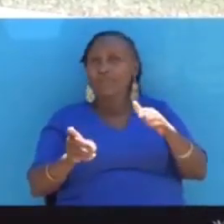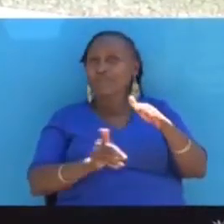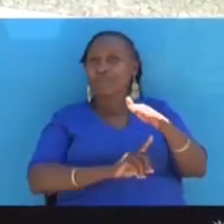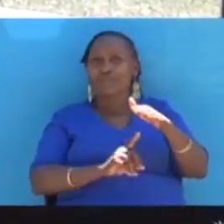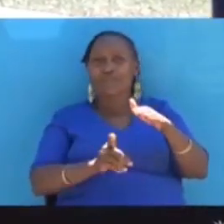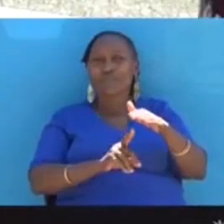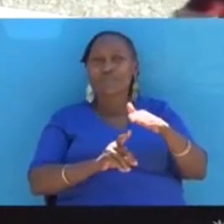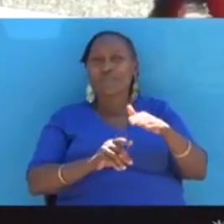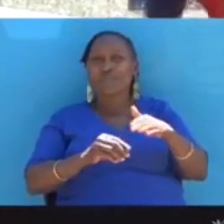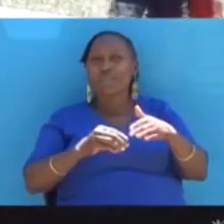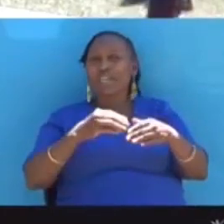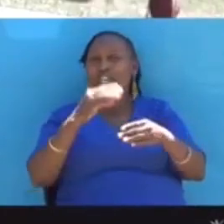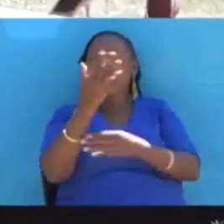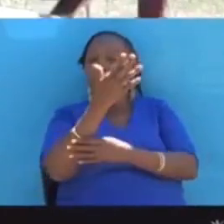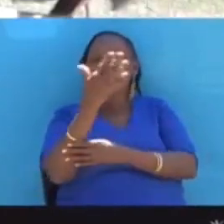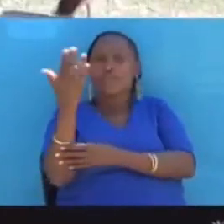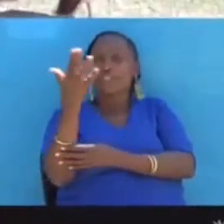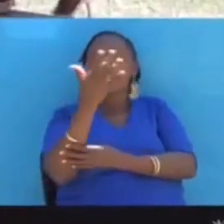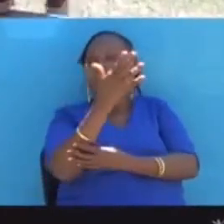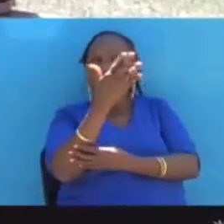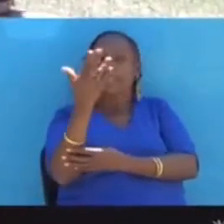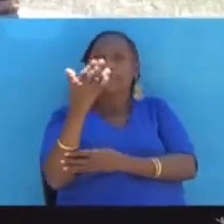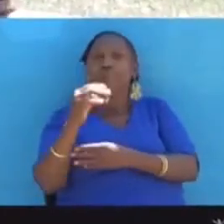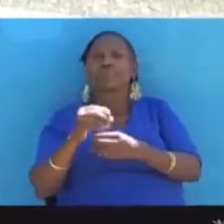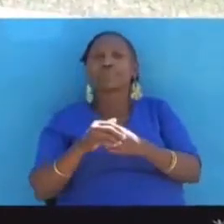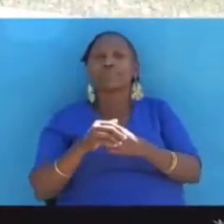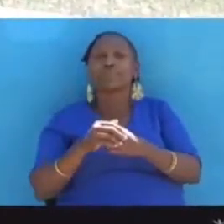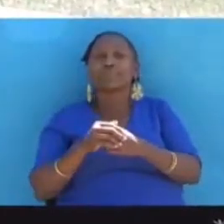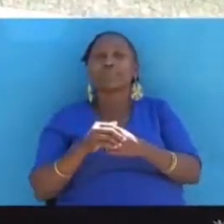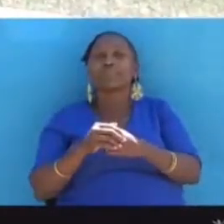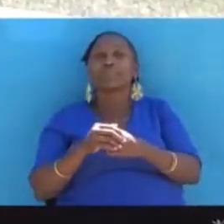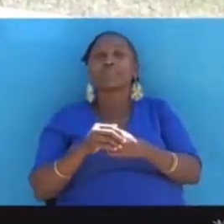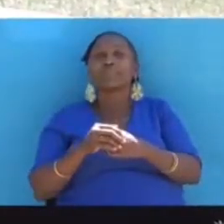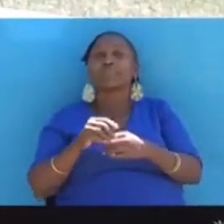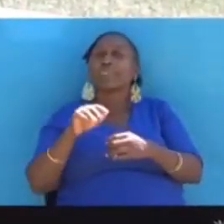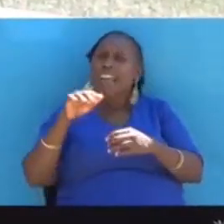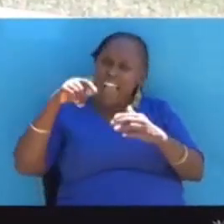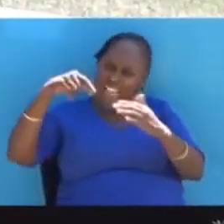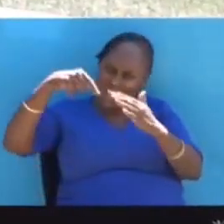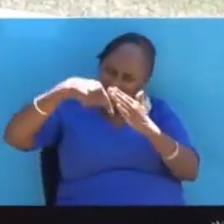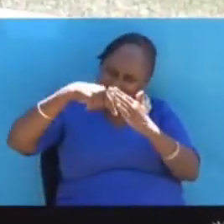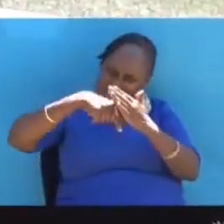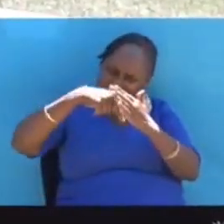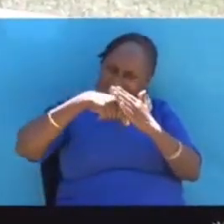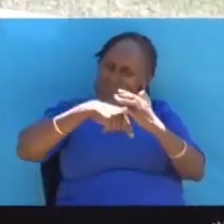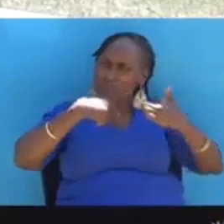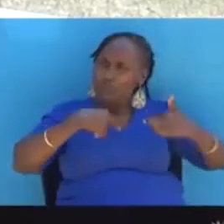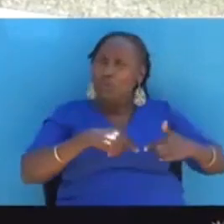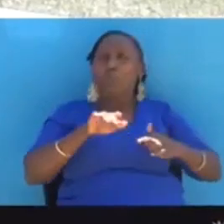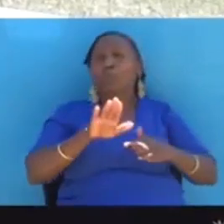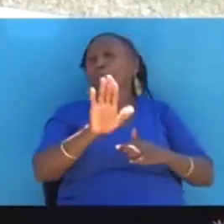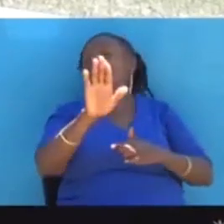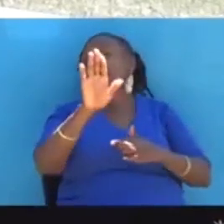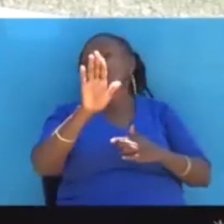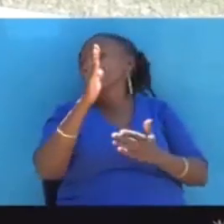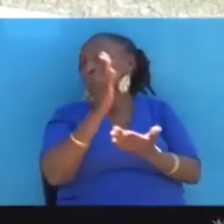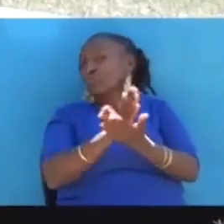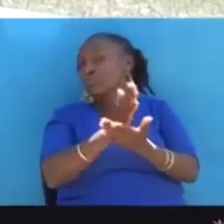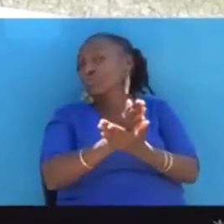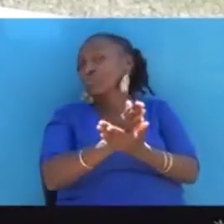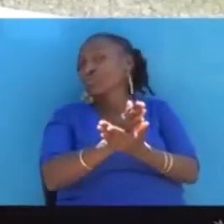ya mazingira na misitu, ambaye iko roho yenu, ndani ya roho yenu watu ya Narok. Si hapo ndio roho yenu